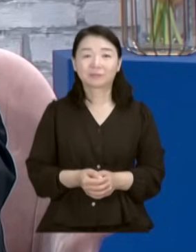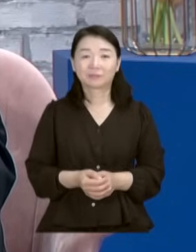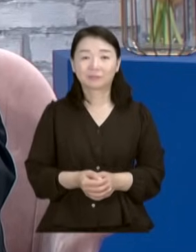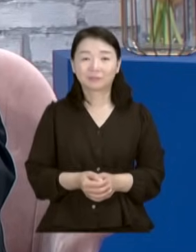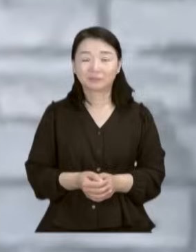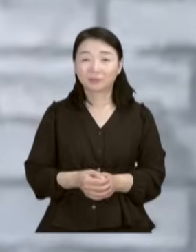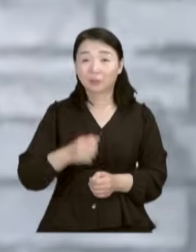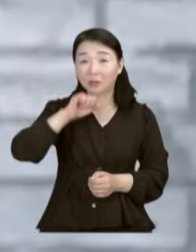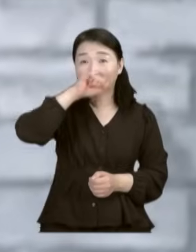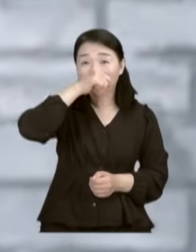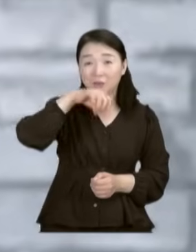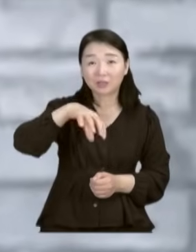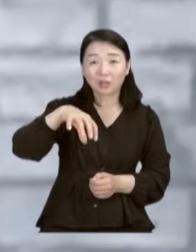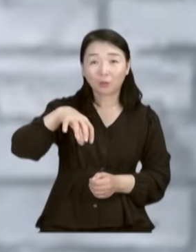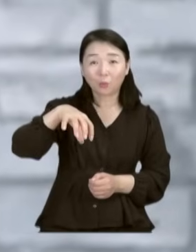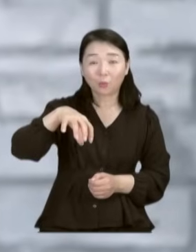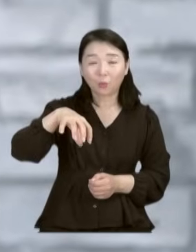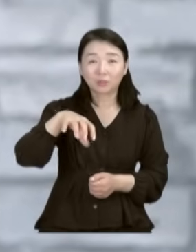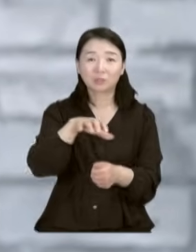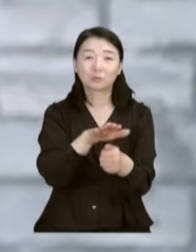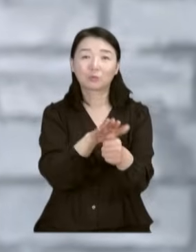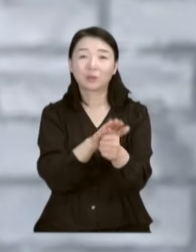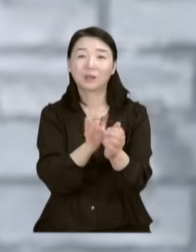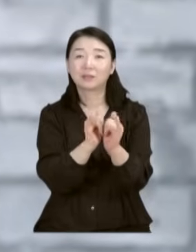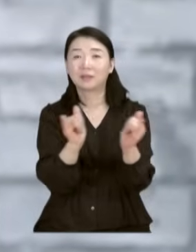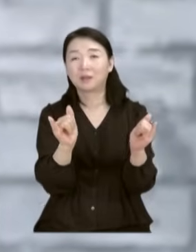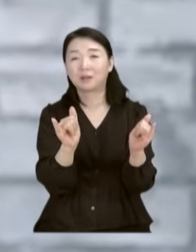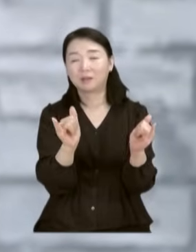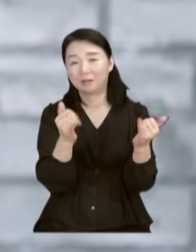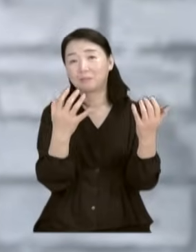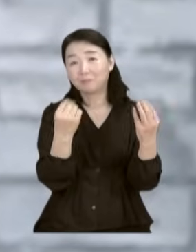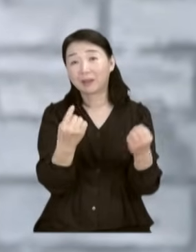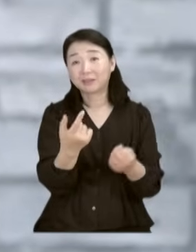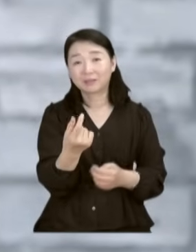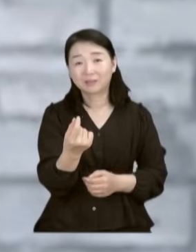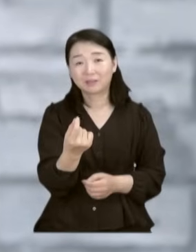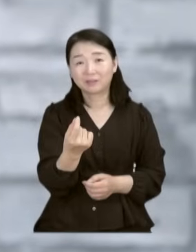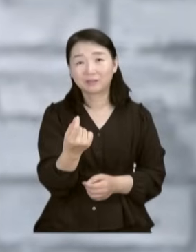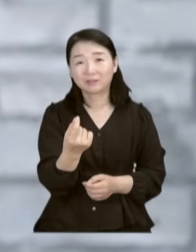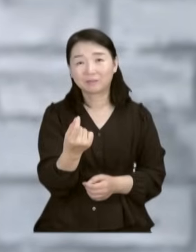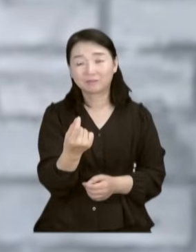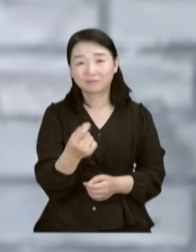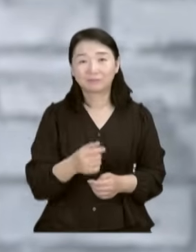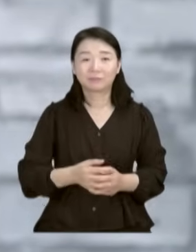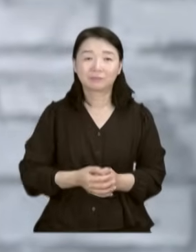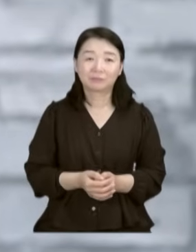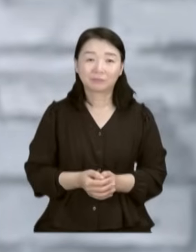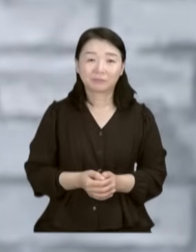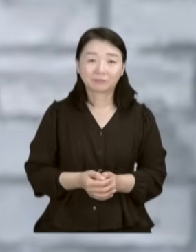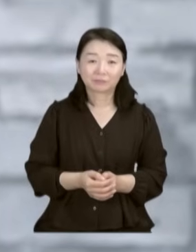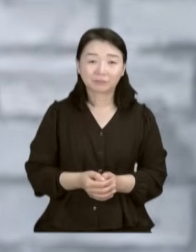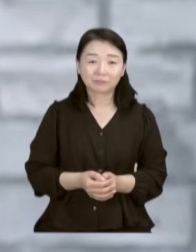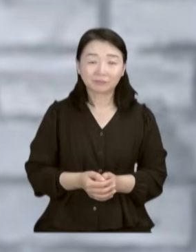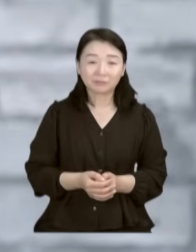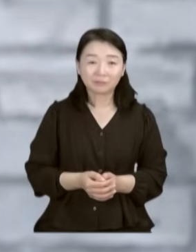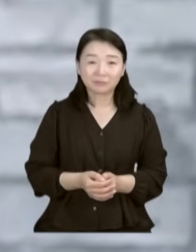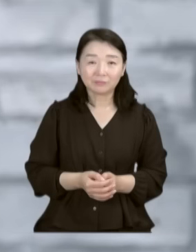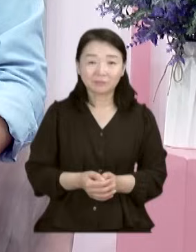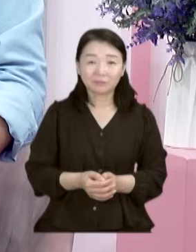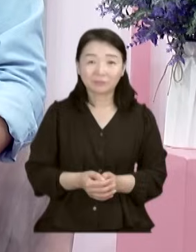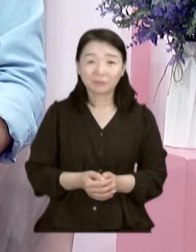그 아프리카 지역에 지금 또 도와야 될 아직까지도 그럴 사람들이 얼마나 많아요